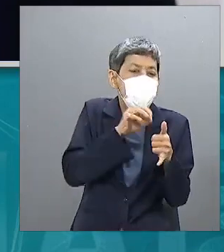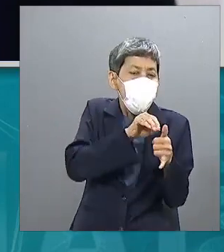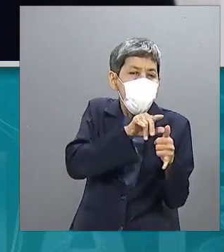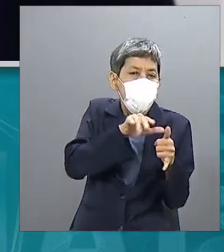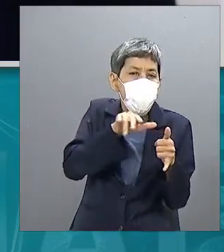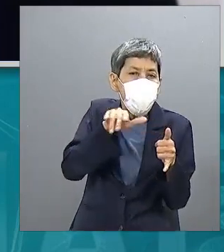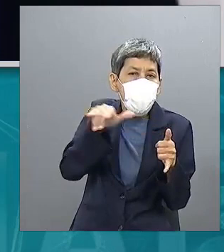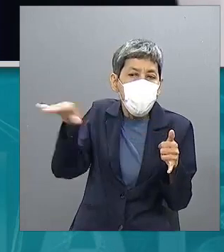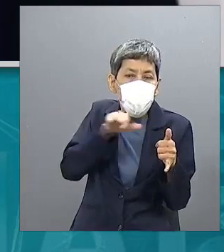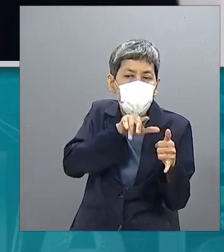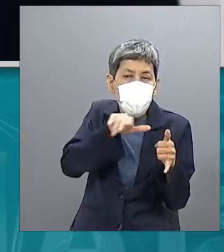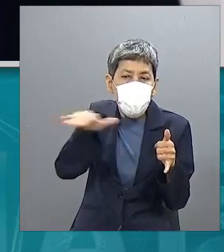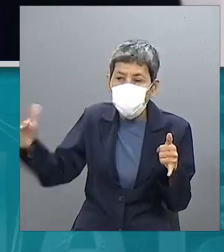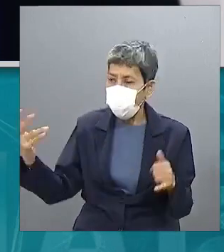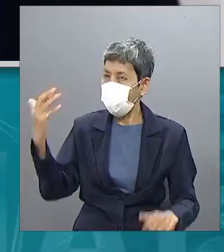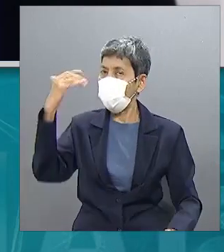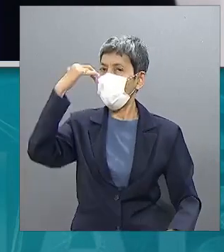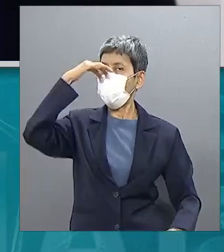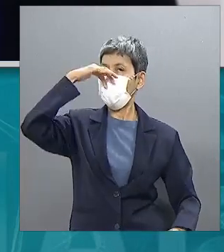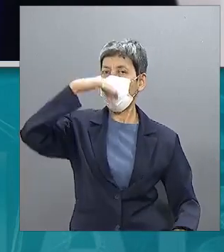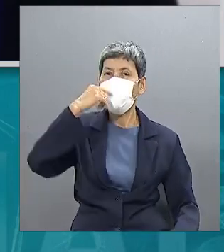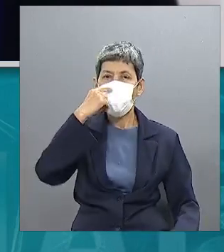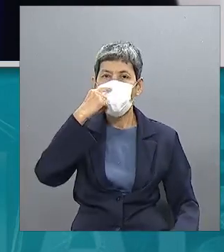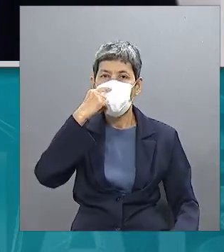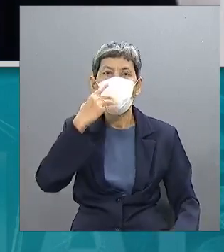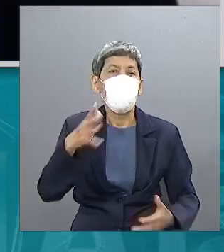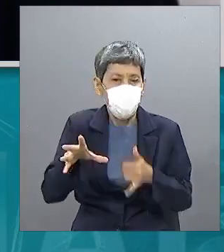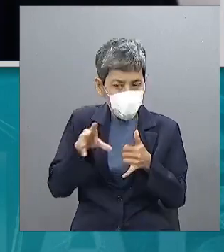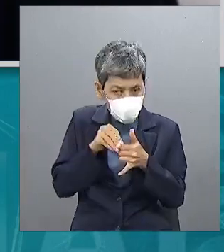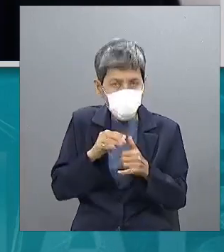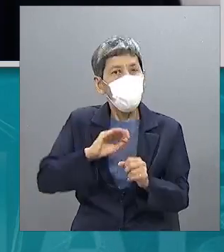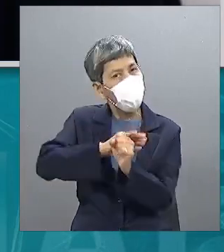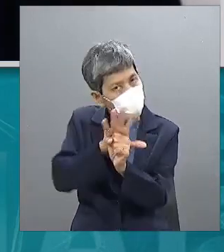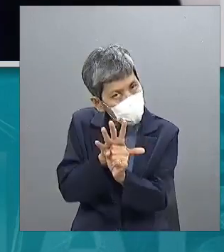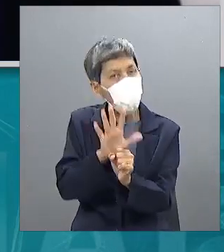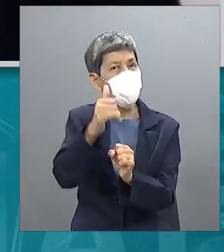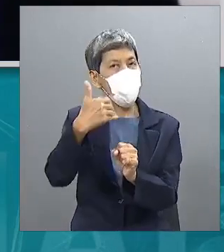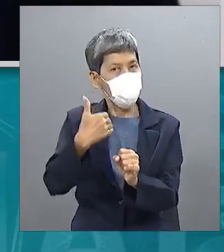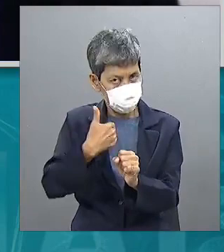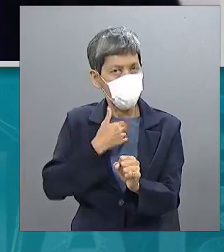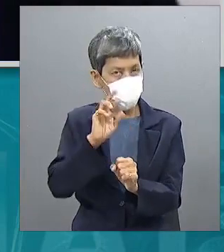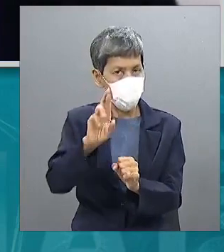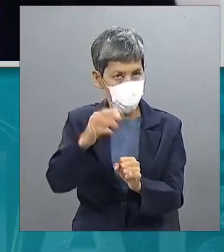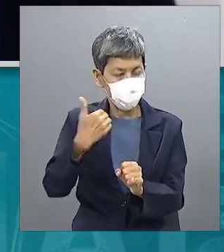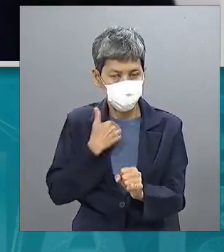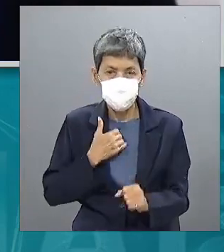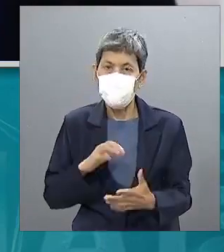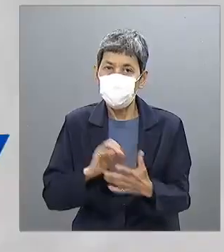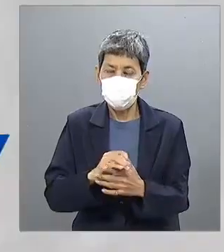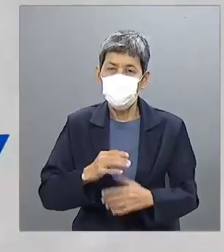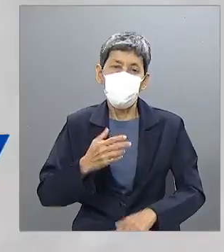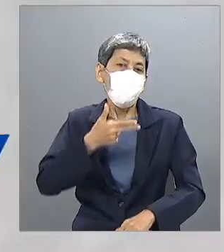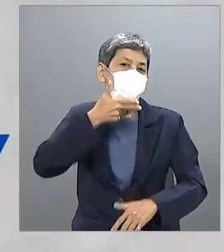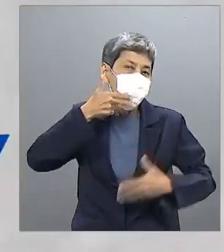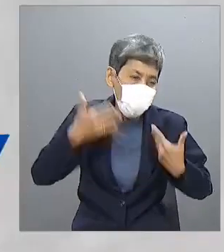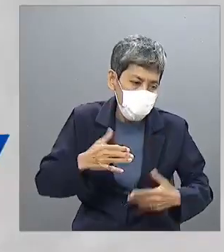แล้วในกลุ่มคนที่มีแผนโลกเสี่ยงต่อการติดโรคภูมิ 19นะครับเป็นครูแบบเบอร์คนที่มีเรื่องความดันเบาหวานนะครับก็จะไป